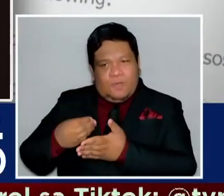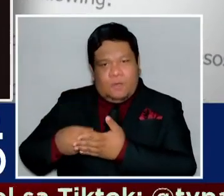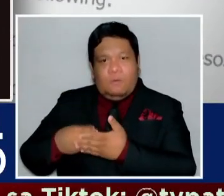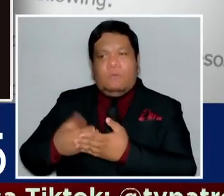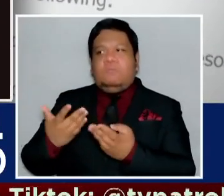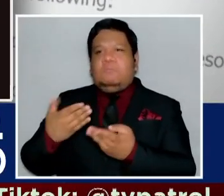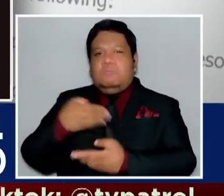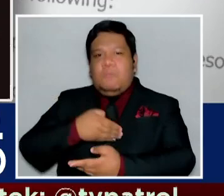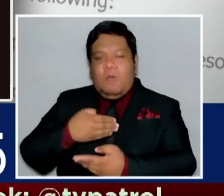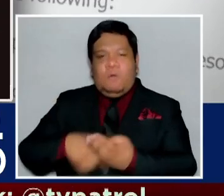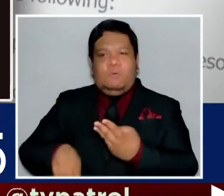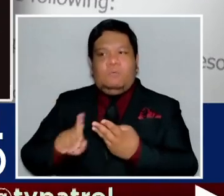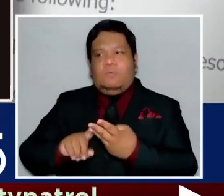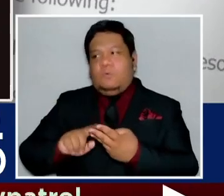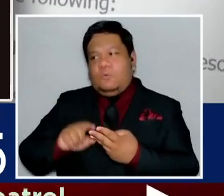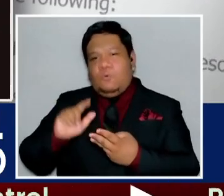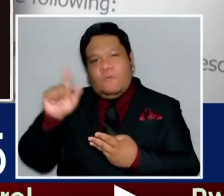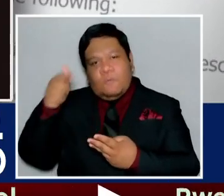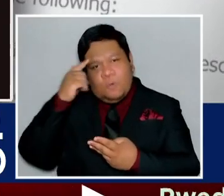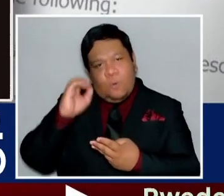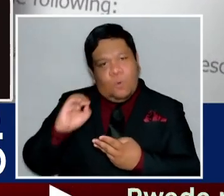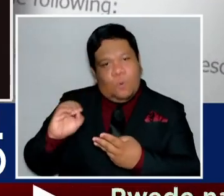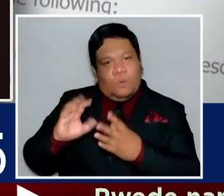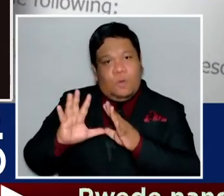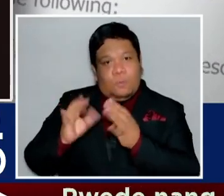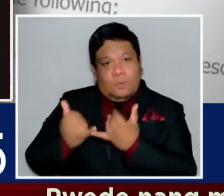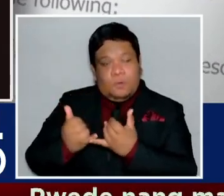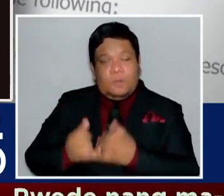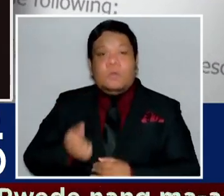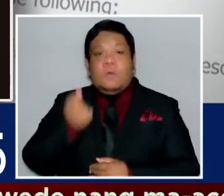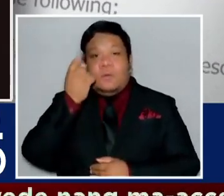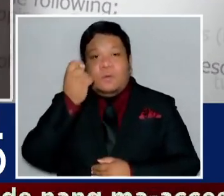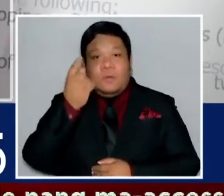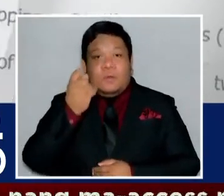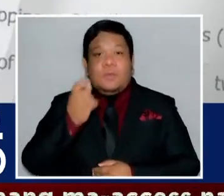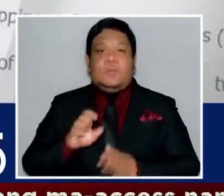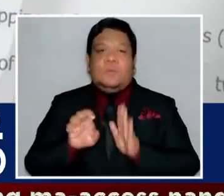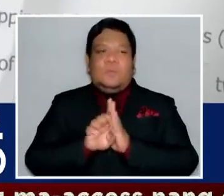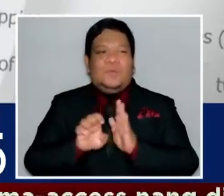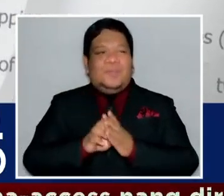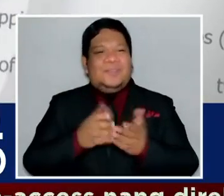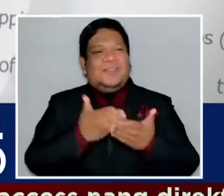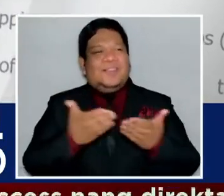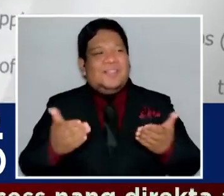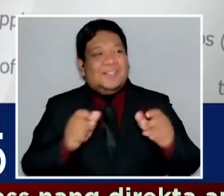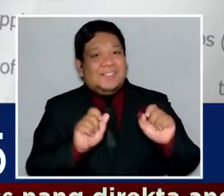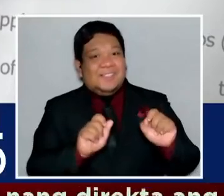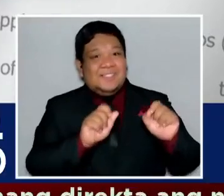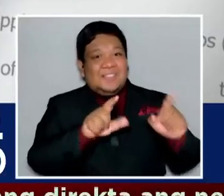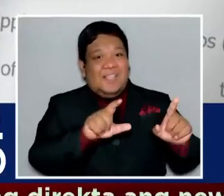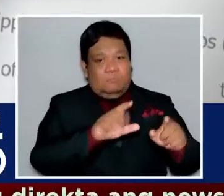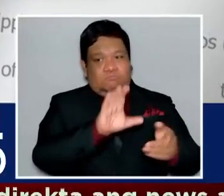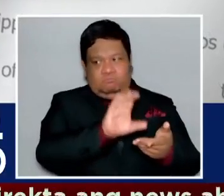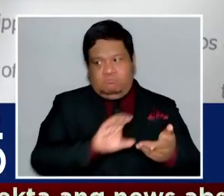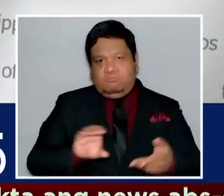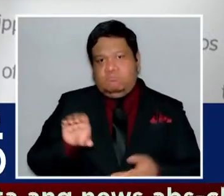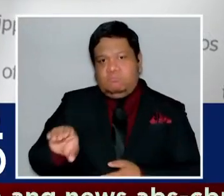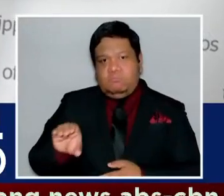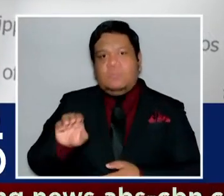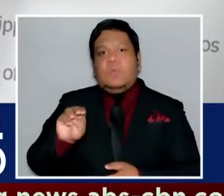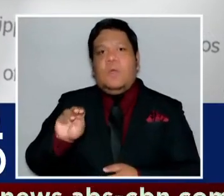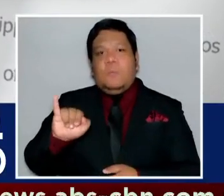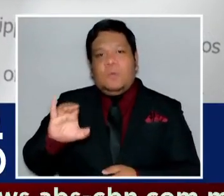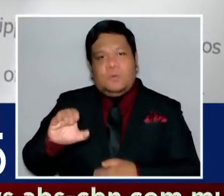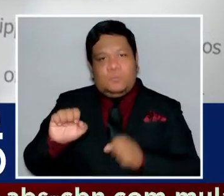Pwede ring hugutin papunta sa MIC ang pagbebentahan ng mga government properties, pati na ang pension fund ng mga kawaninang gobyerno